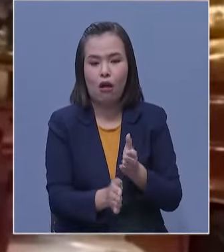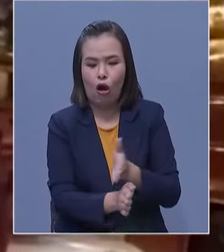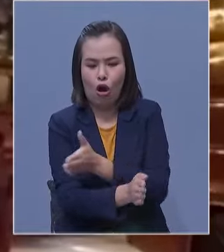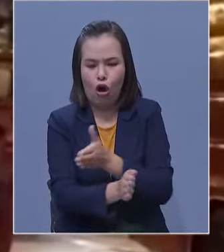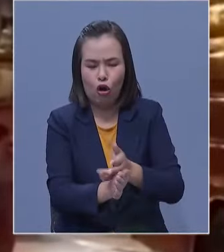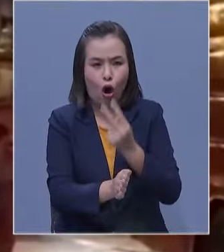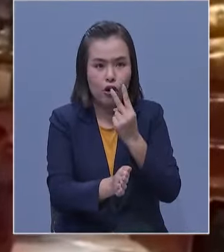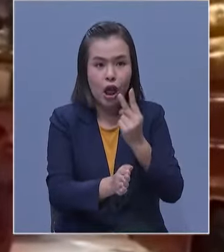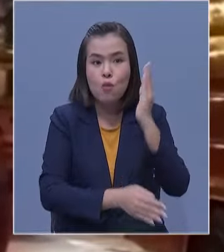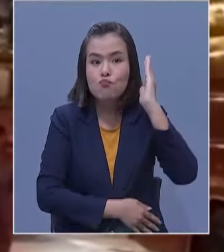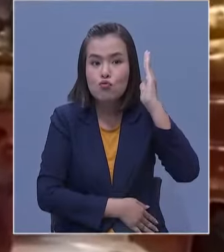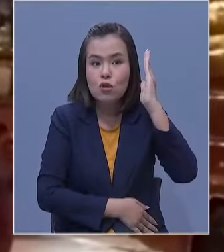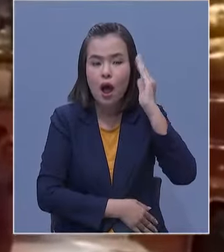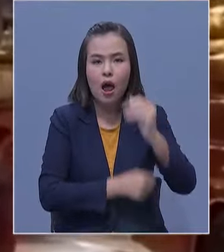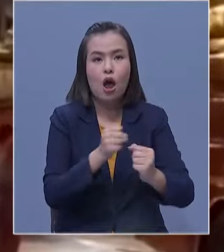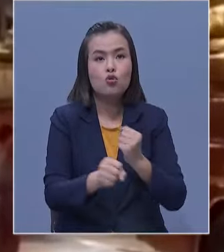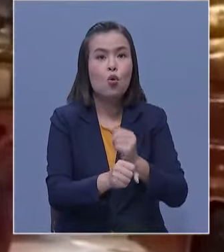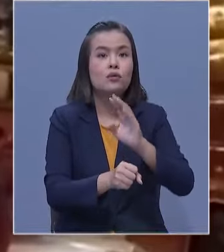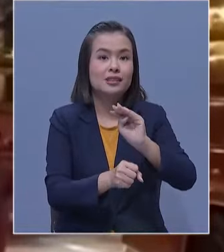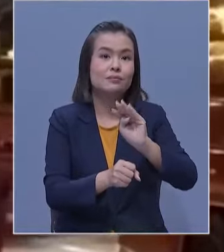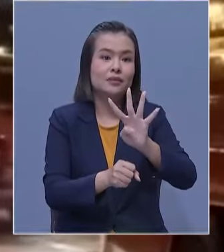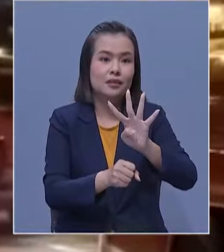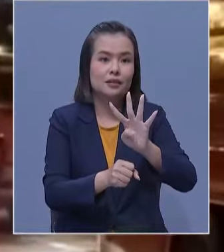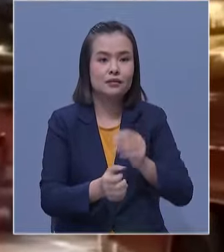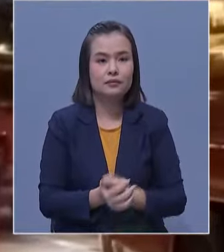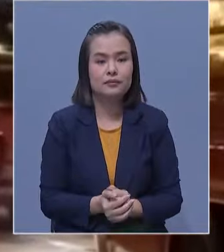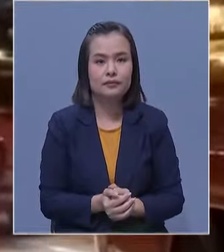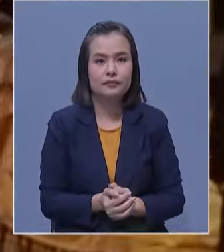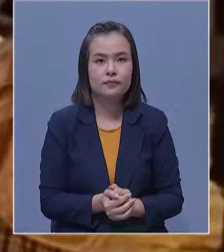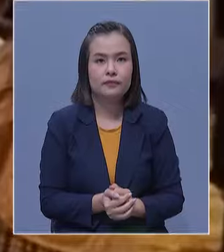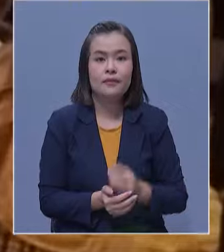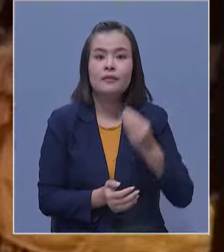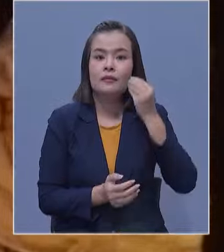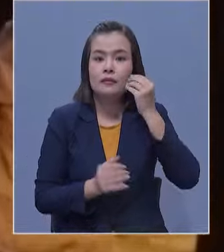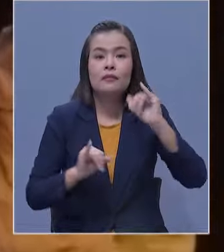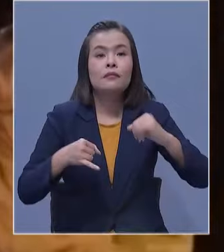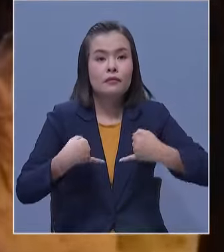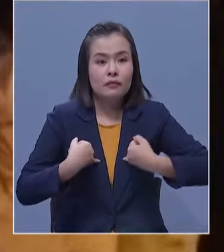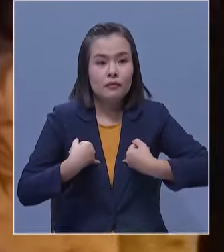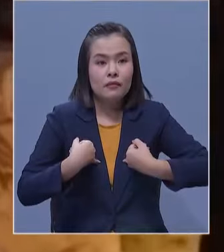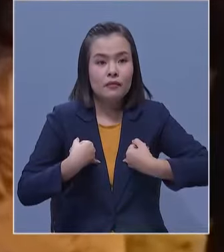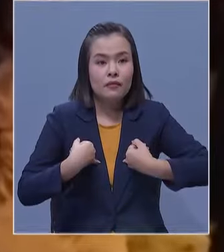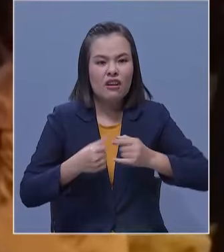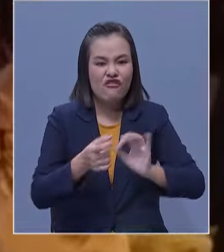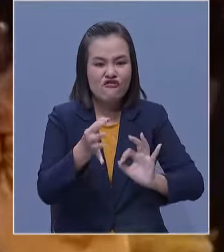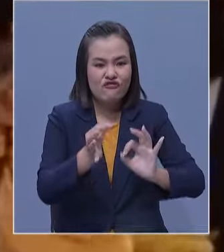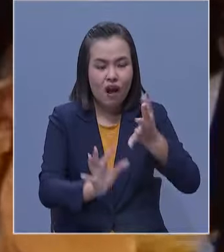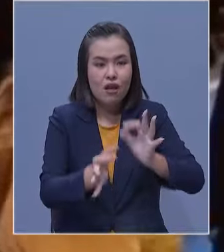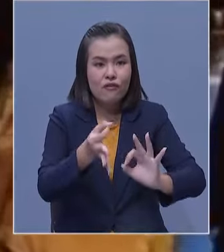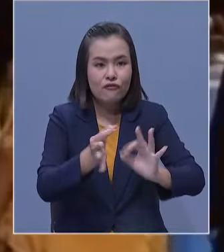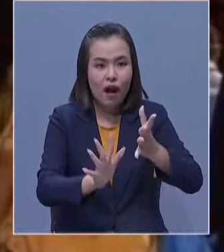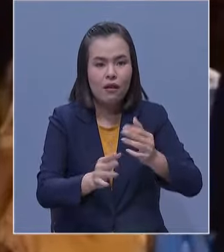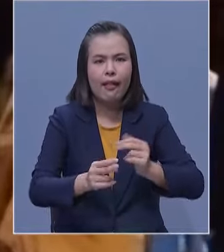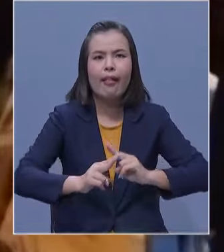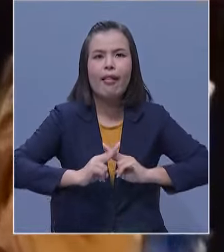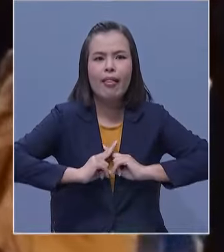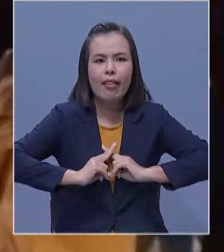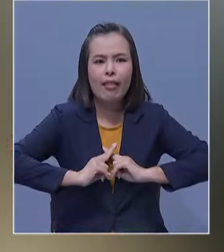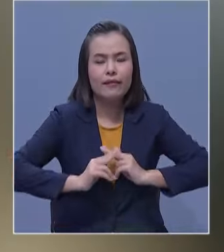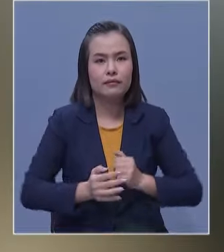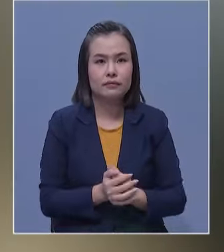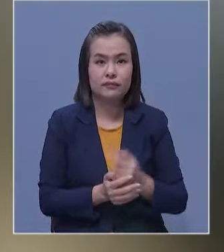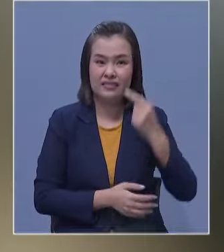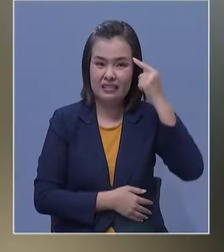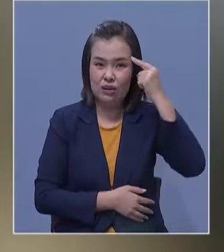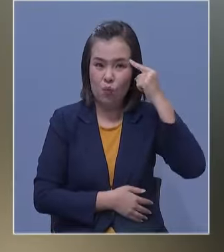บ้านเห็นว่านายดนตรีอายุ 44ปีซึ่งเขาคือเจ้าของบ้านอืเป็นคนก่อเหตุค่ะด้วยสันนิษฐานว่า